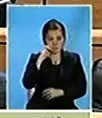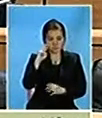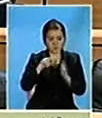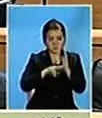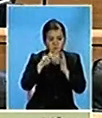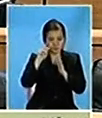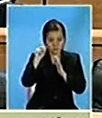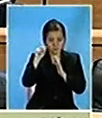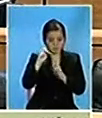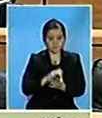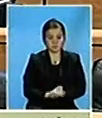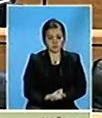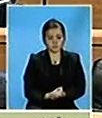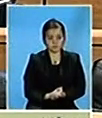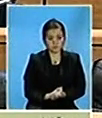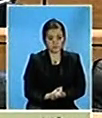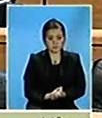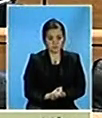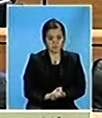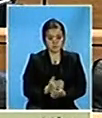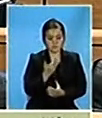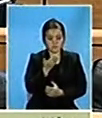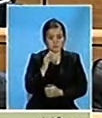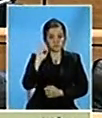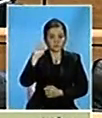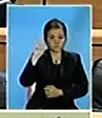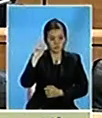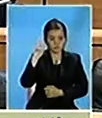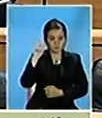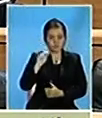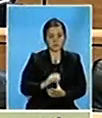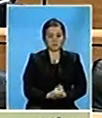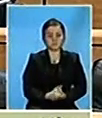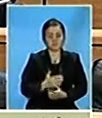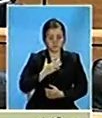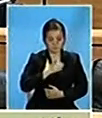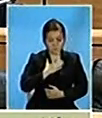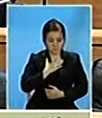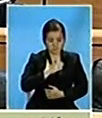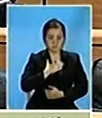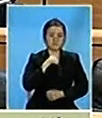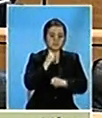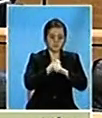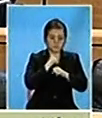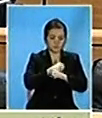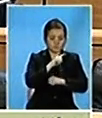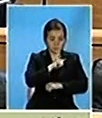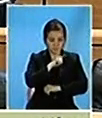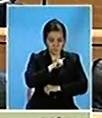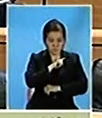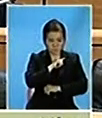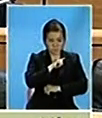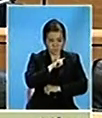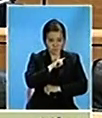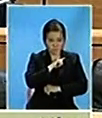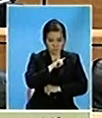ล ขอปฏิญาณว่า ขอปฏิญาณว่า ข้าพเจ้าจะปฏิบัติหน้าที ่ข้าพเจ้าจะปฏิบัติหน้า